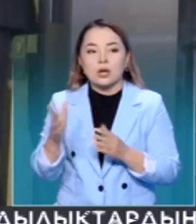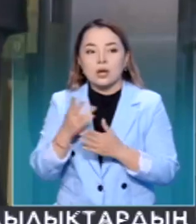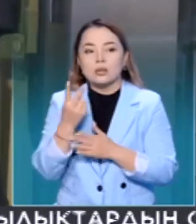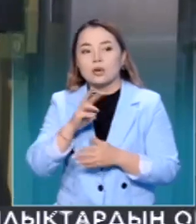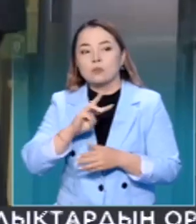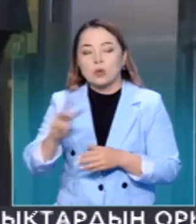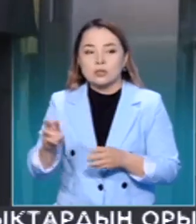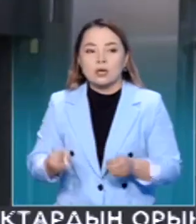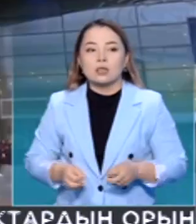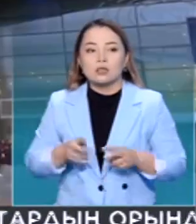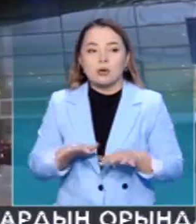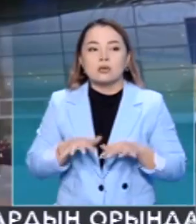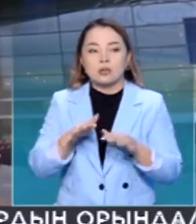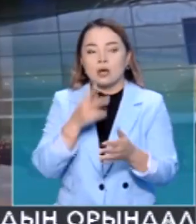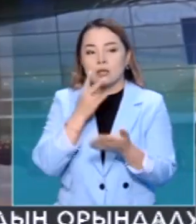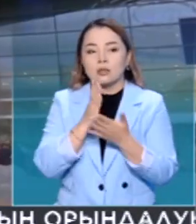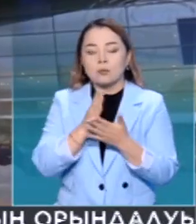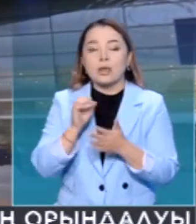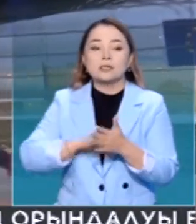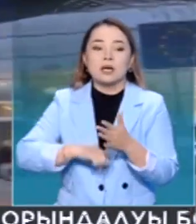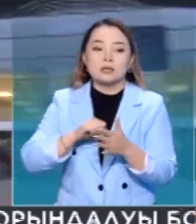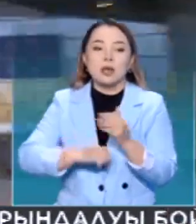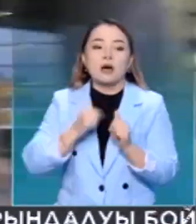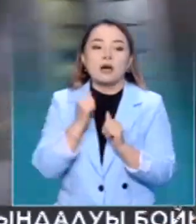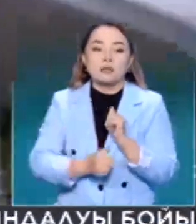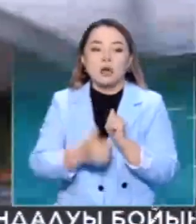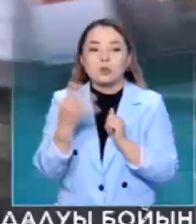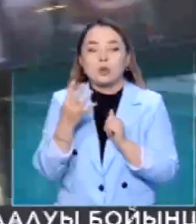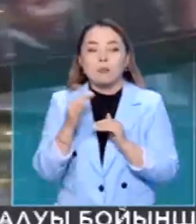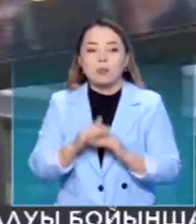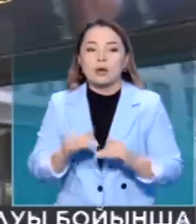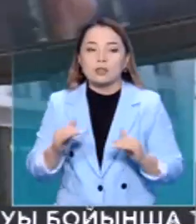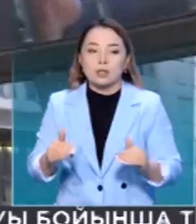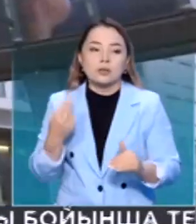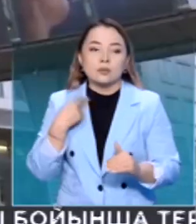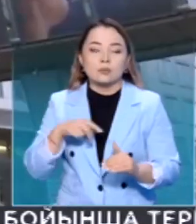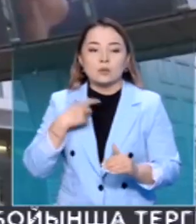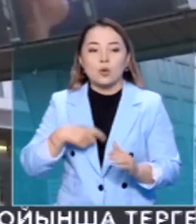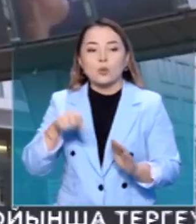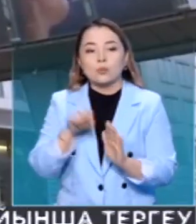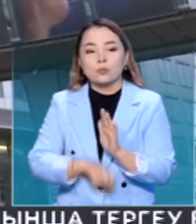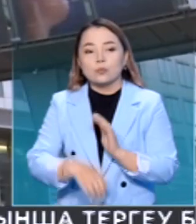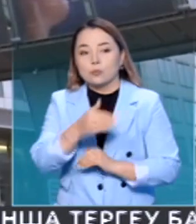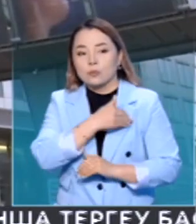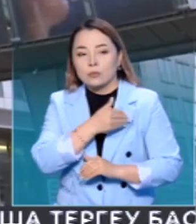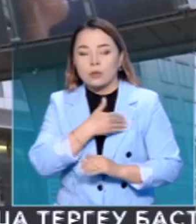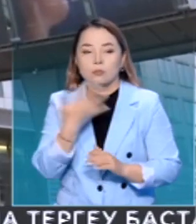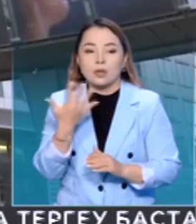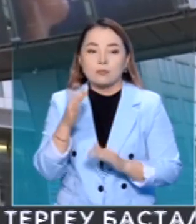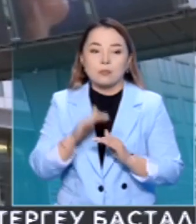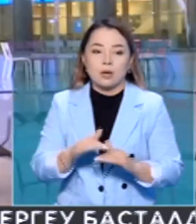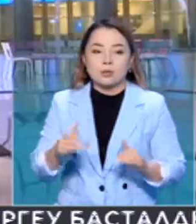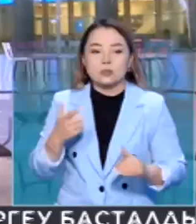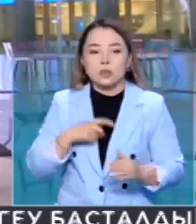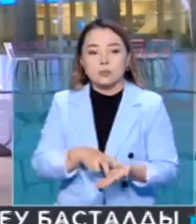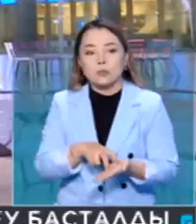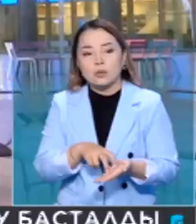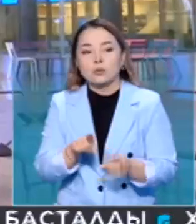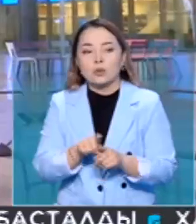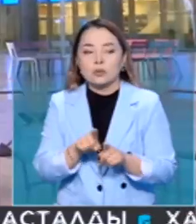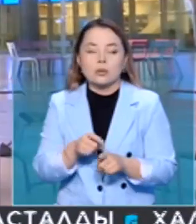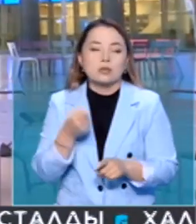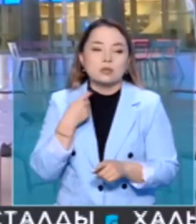миллионы кибербуллингке ұшыраған. Салдарынан әр 4-ші бала суицид жасауды ойласа, әр 5-ші бала бойындағы үрейді